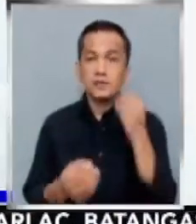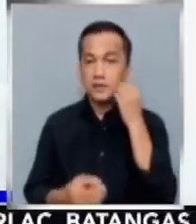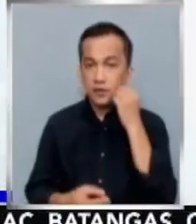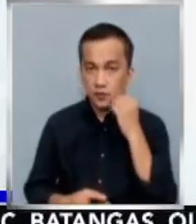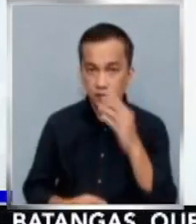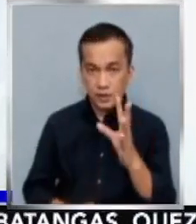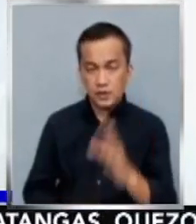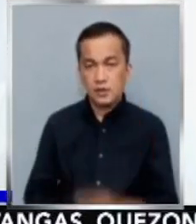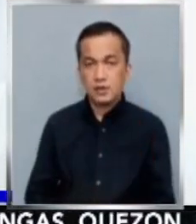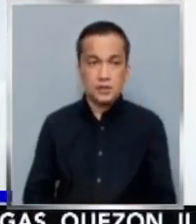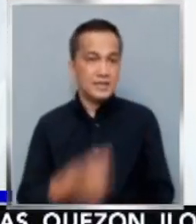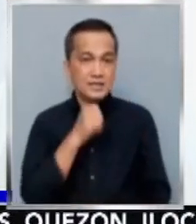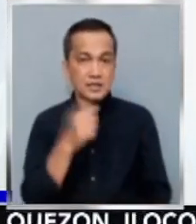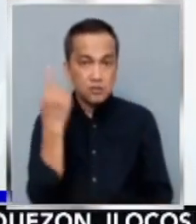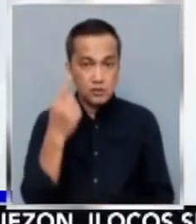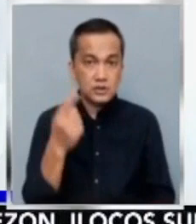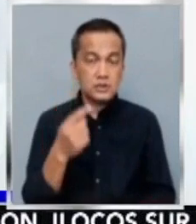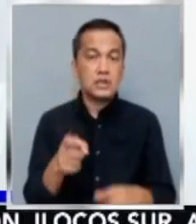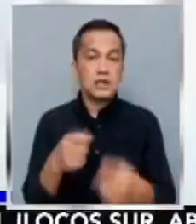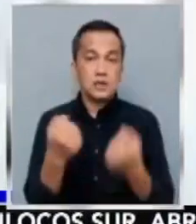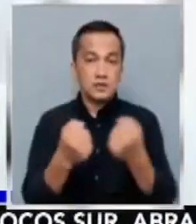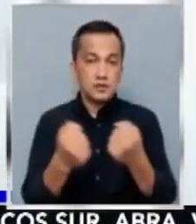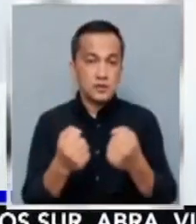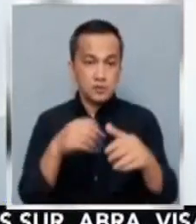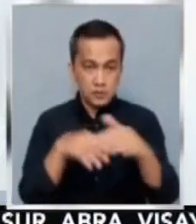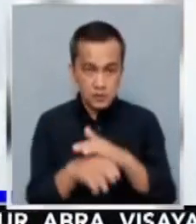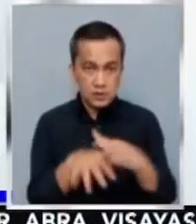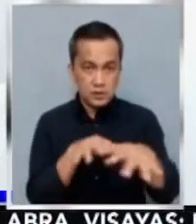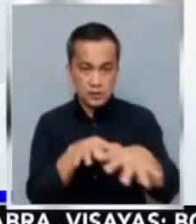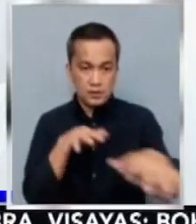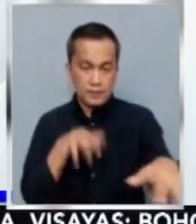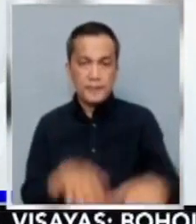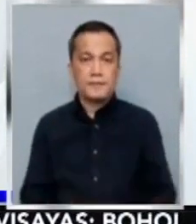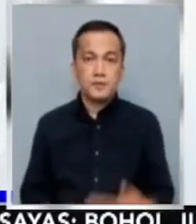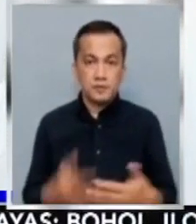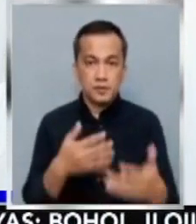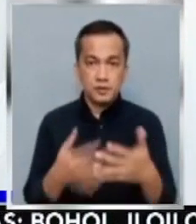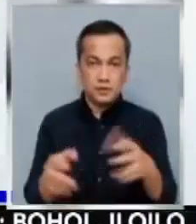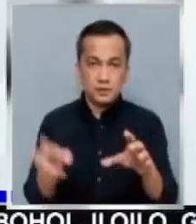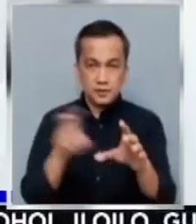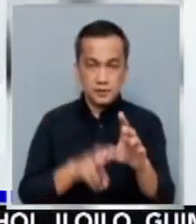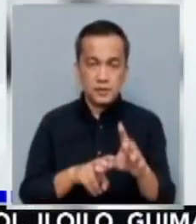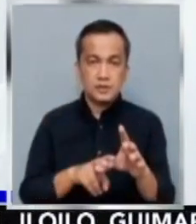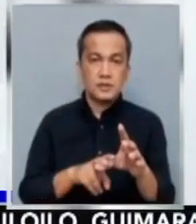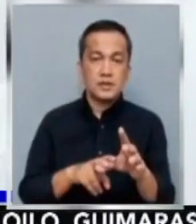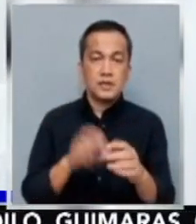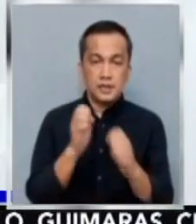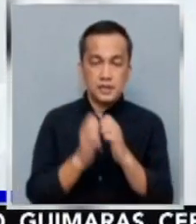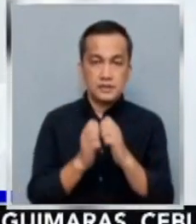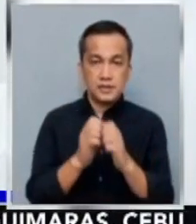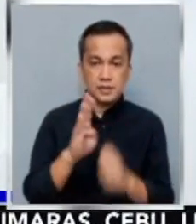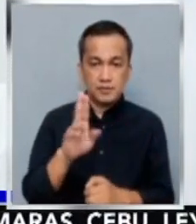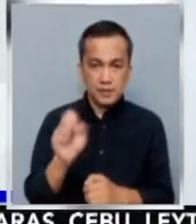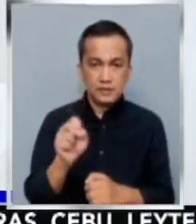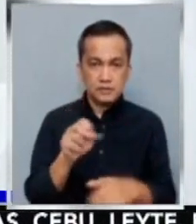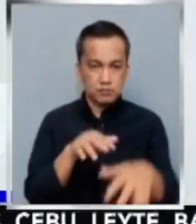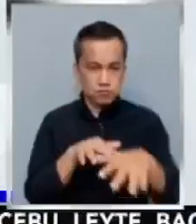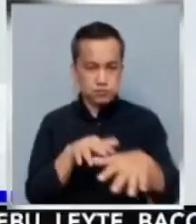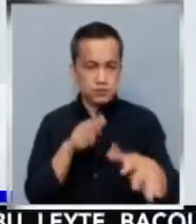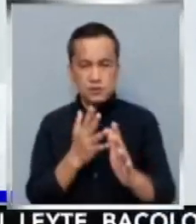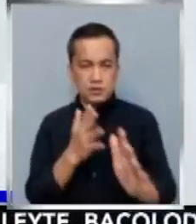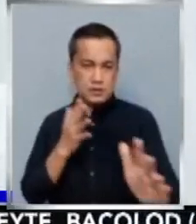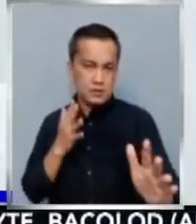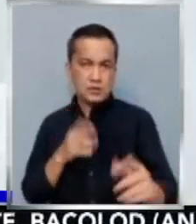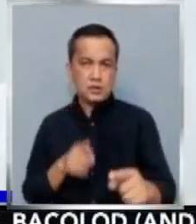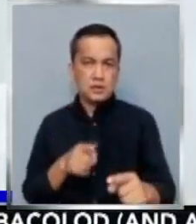ang mga motorista ang susuong sa matinding traffic. Maging ang mga pasahero ng EDSA Bus Carousel, mahaba-habang pila ang bubunuin, lalo't